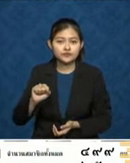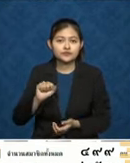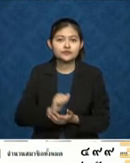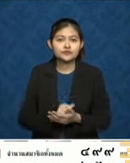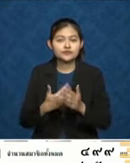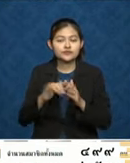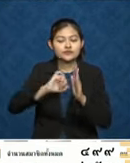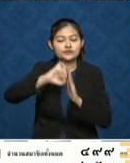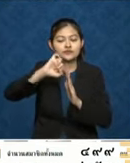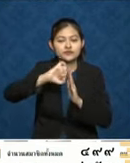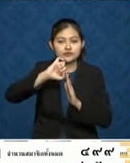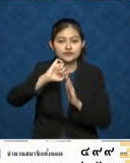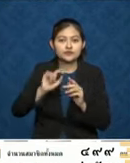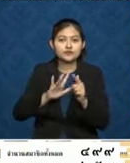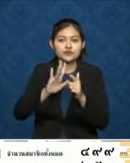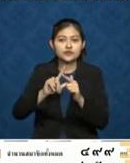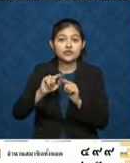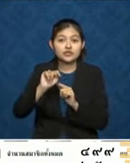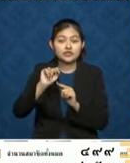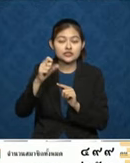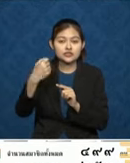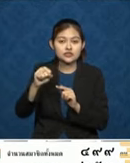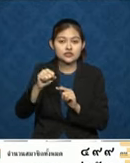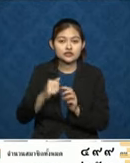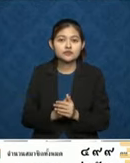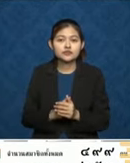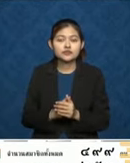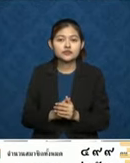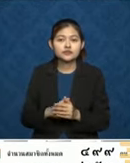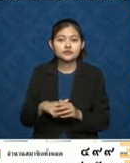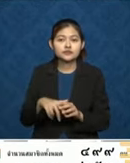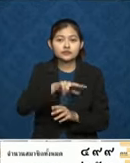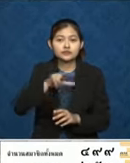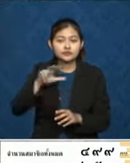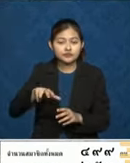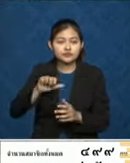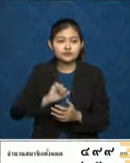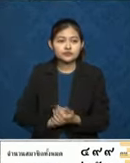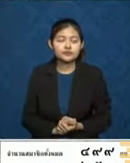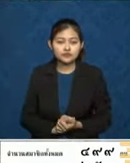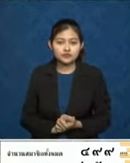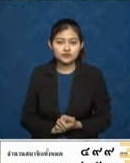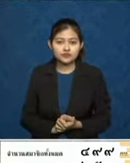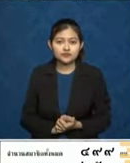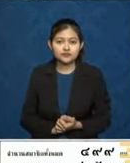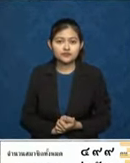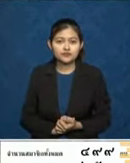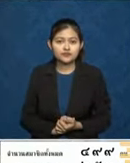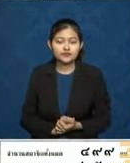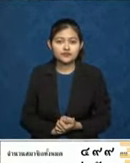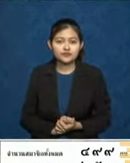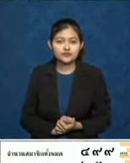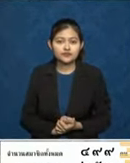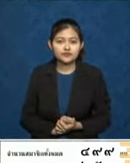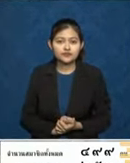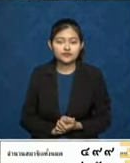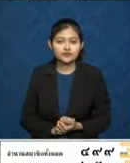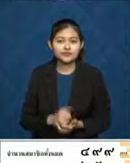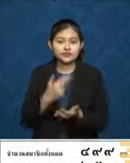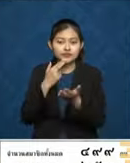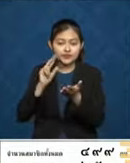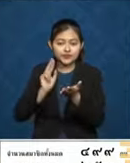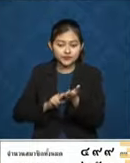จังหวัดเชียงใหม่เขต 10พรรคเพื่อไทยอำเภอฮอดอมก๋อยดอยเต่าและแม่แจ่มค่ะเนื่องด้วยว่าดิฉันได้รับหนังสือ